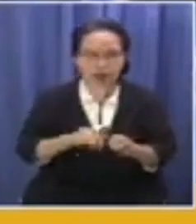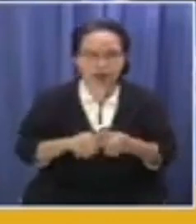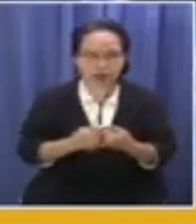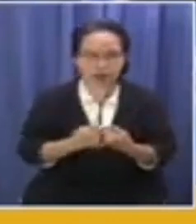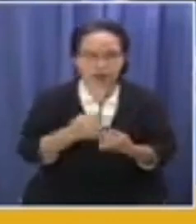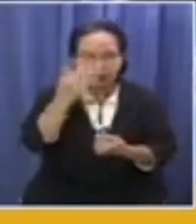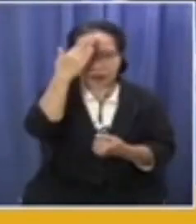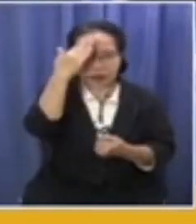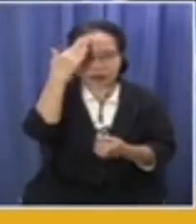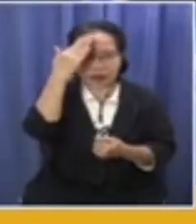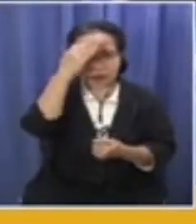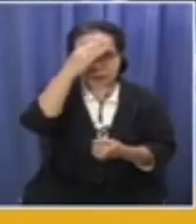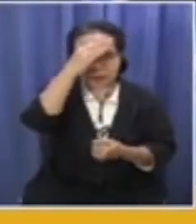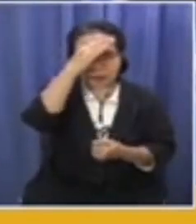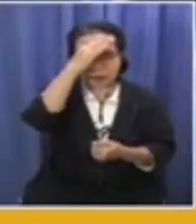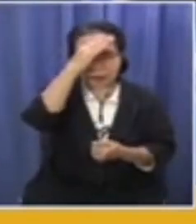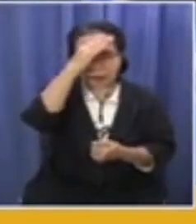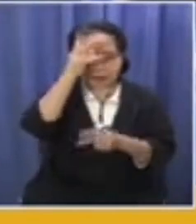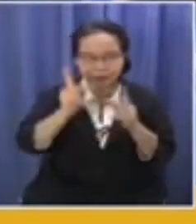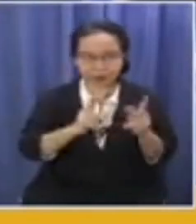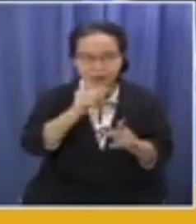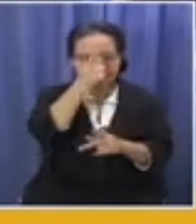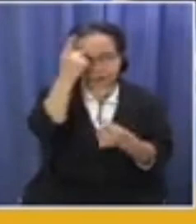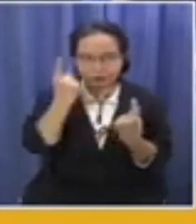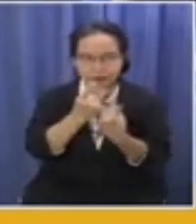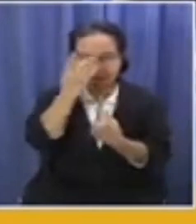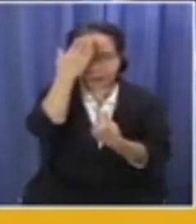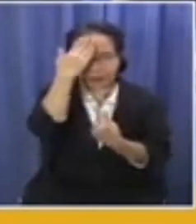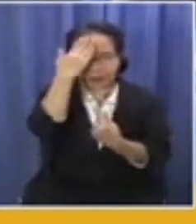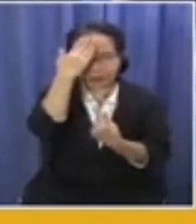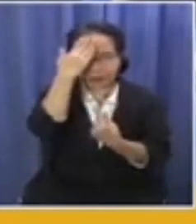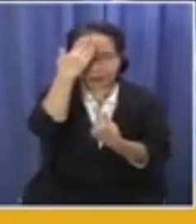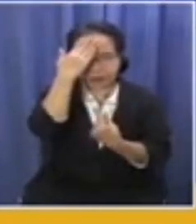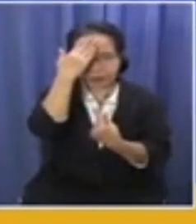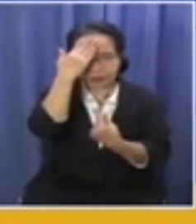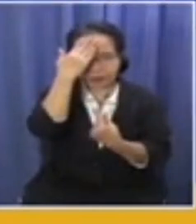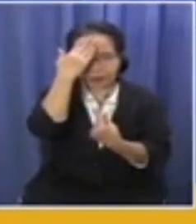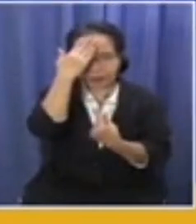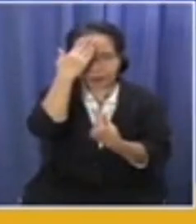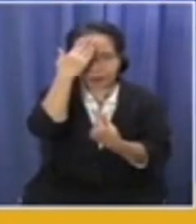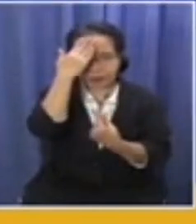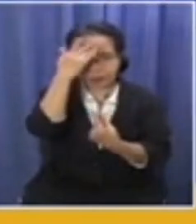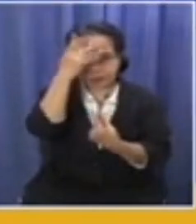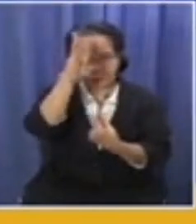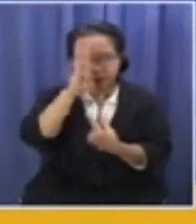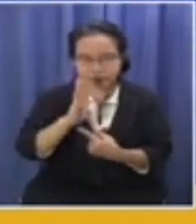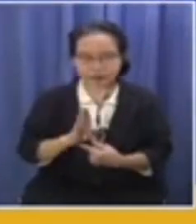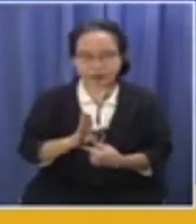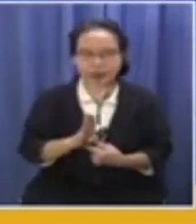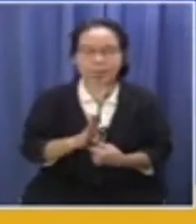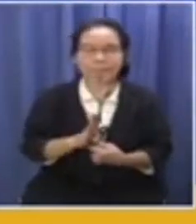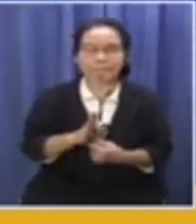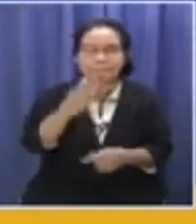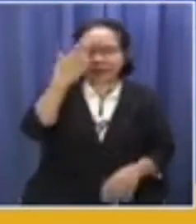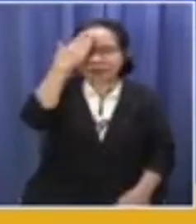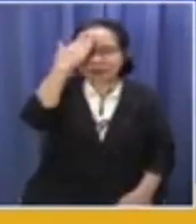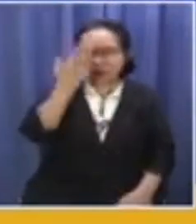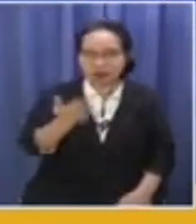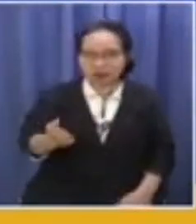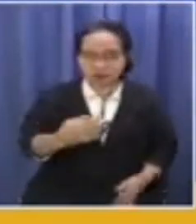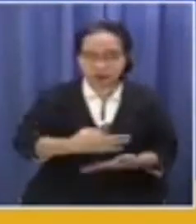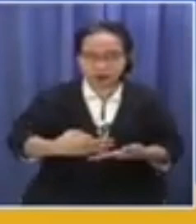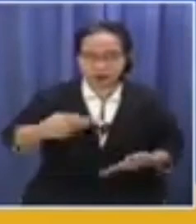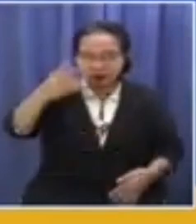ay Napatawad na ang pagkakaalam ko kasi Diyos lang ang nakakaalam n lalaman mo na